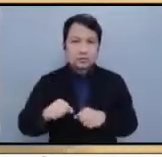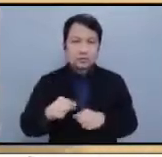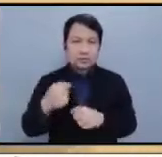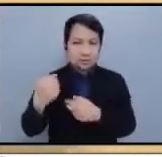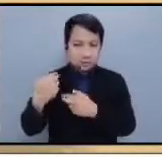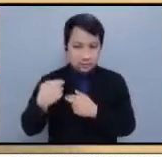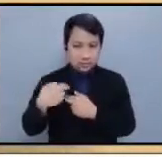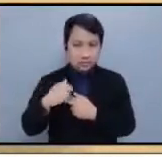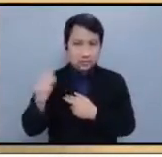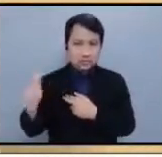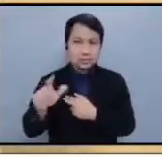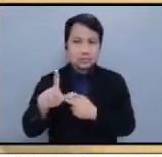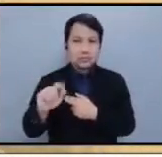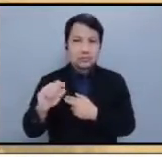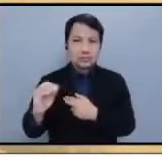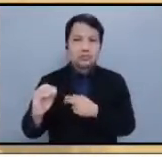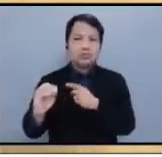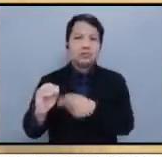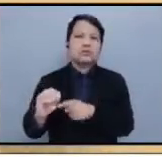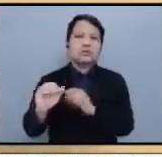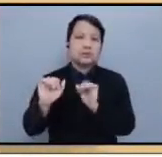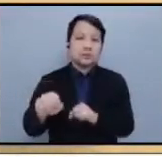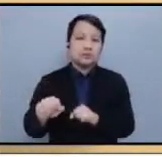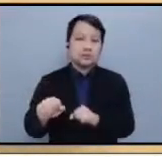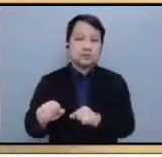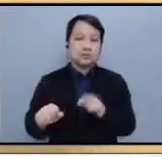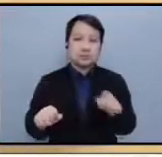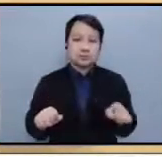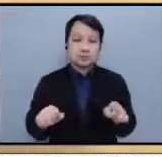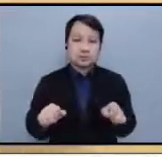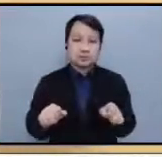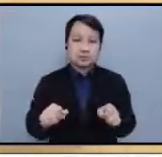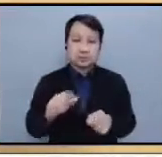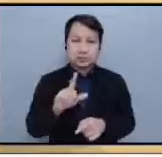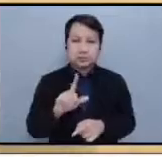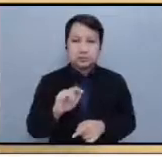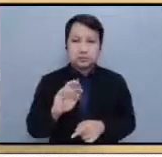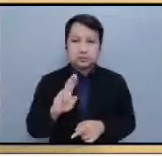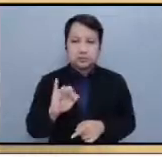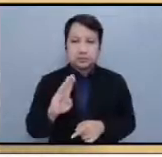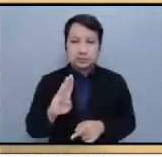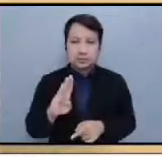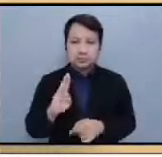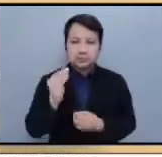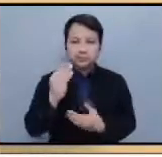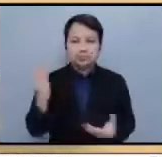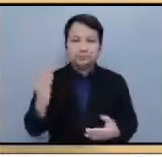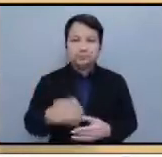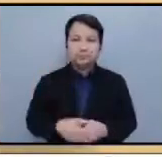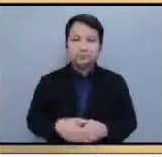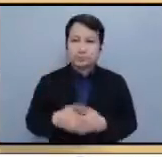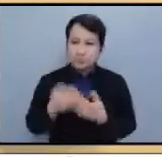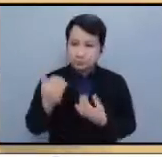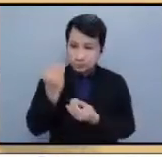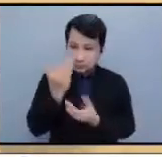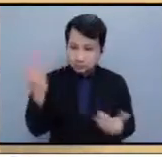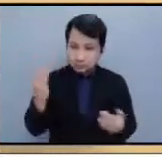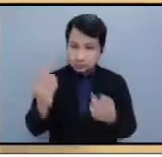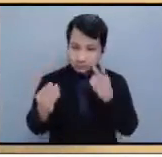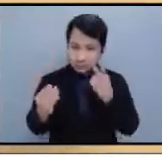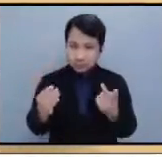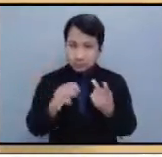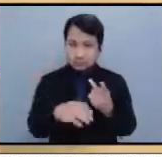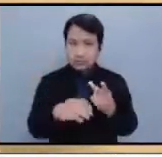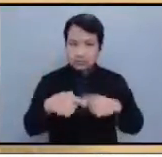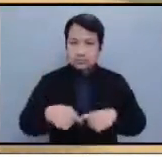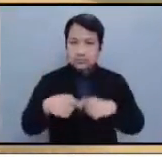Land Transportation Franchising and Regulatory Board or LTFRB. So, ngayon, ang nakikita nating sistema ng